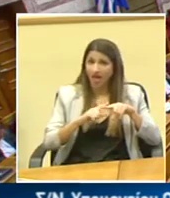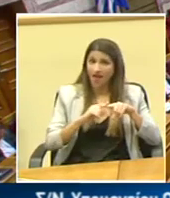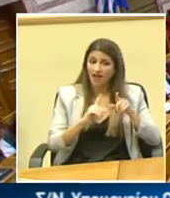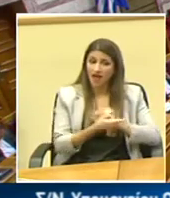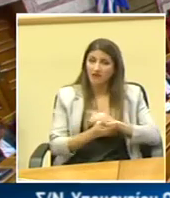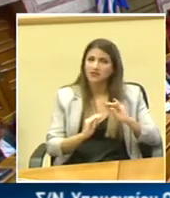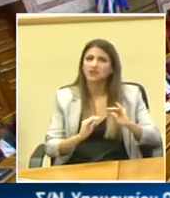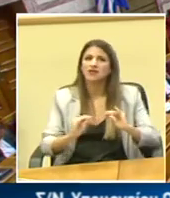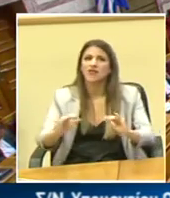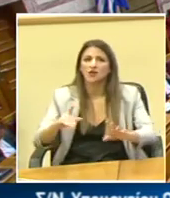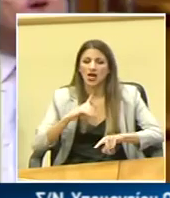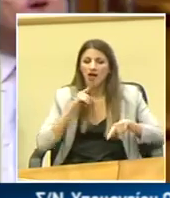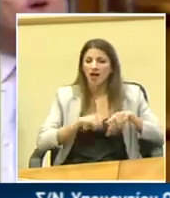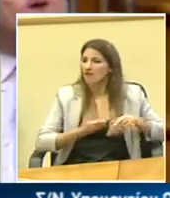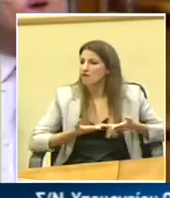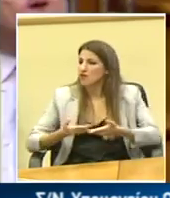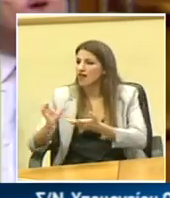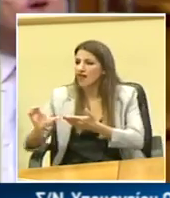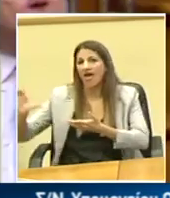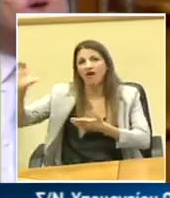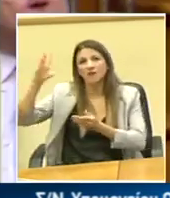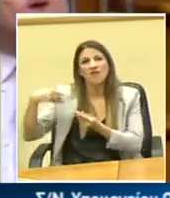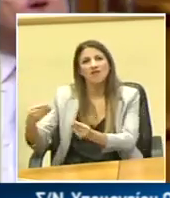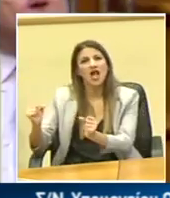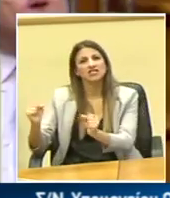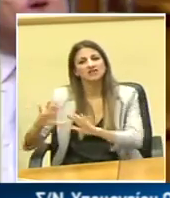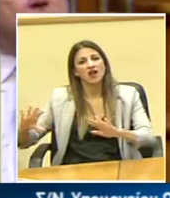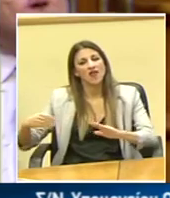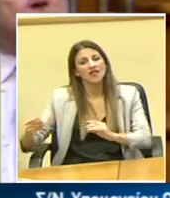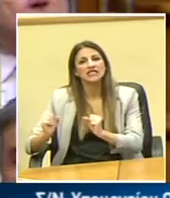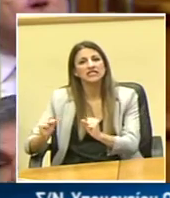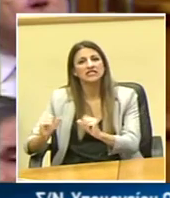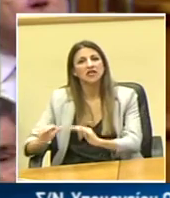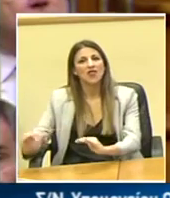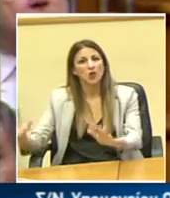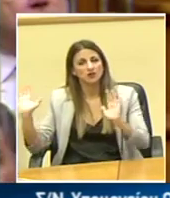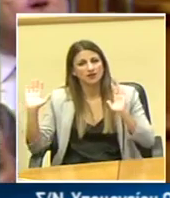ώστε η Ευρώπη να αποτελεί πεδίο σταθερότητας.